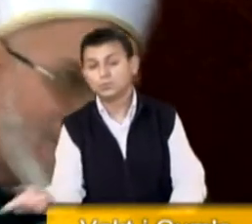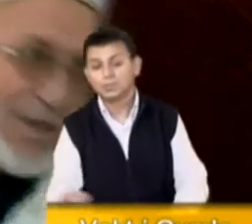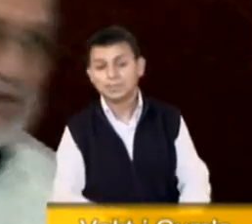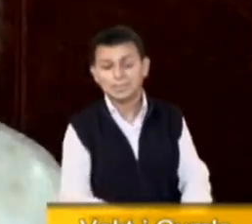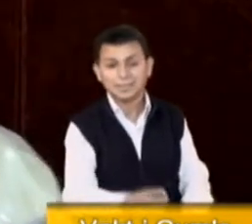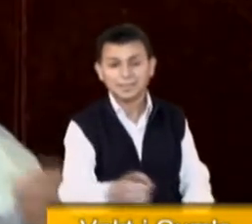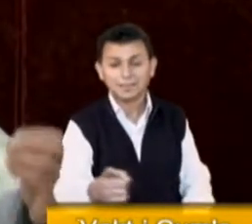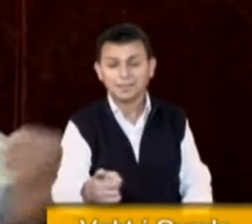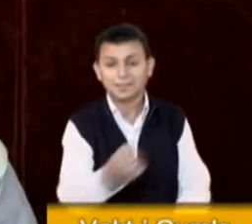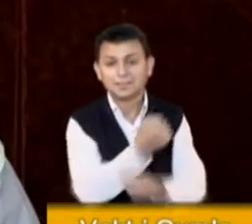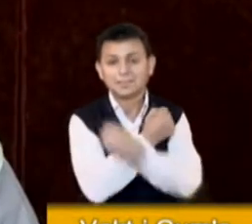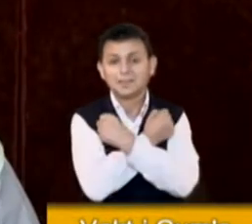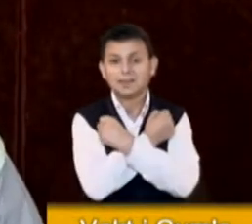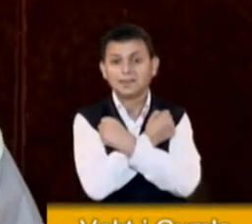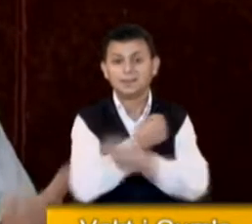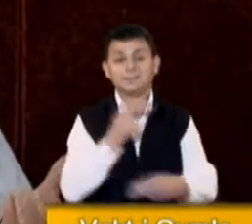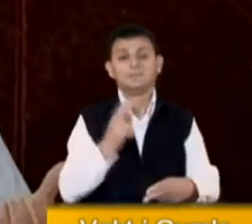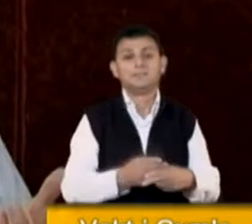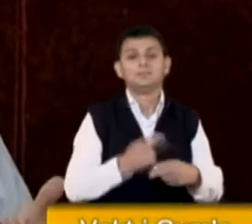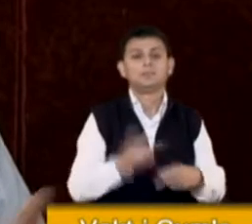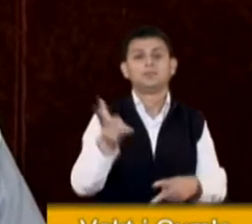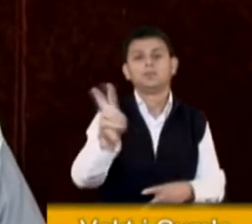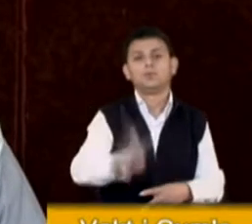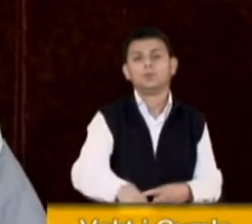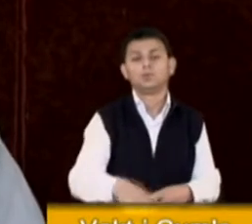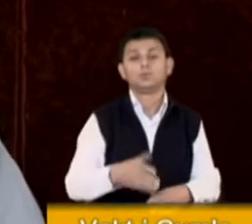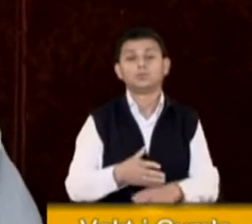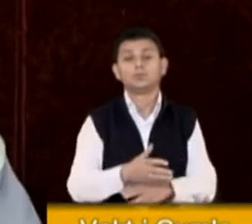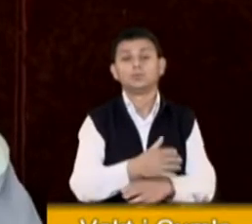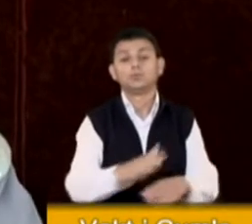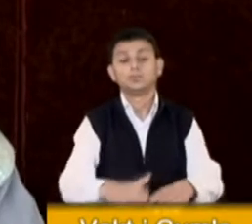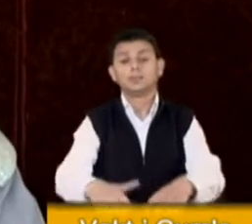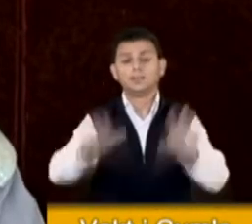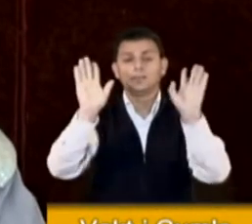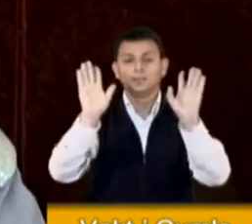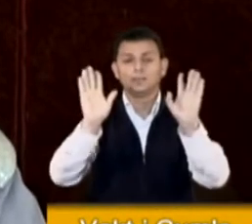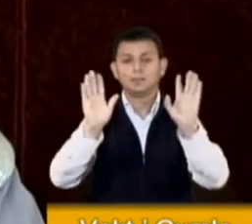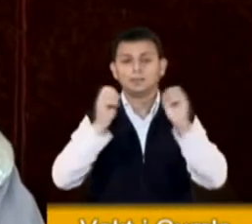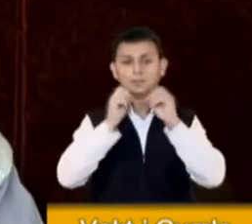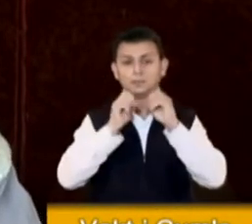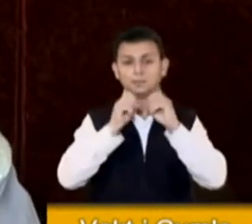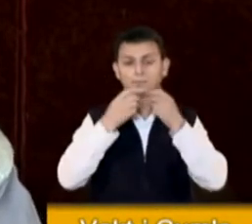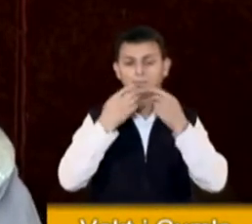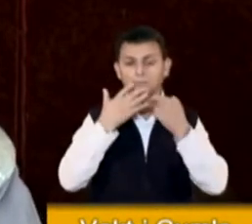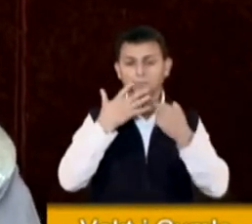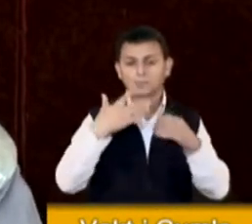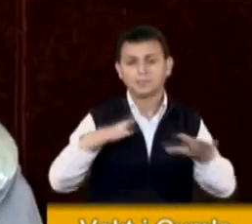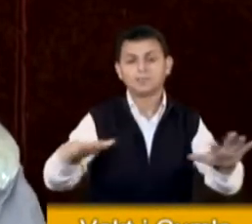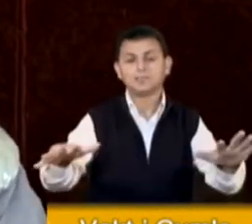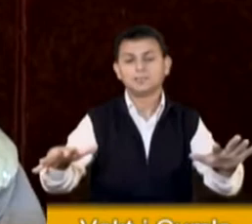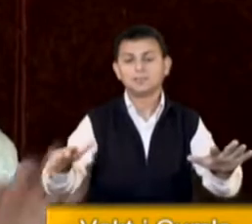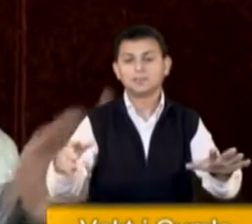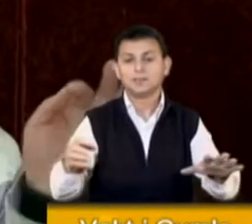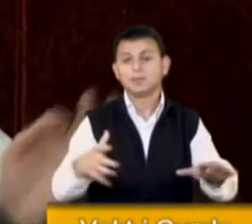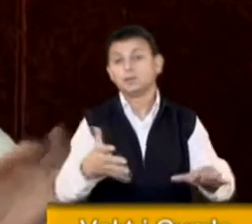boğması hem de yılanın zehri birleşirse daha çabuk öldürür. O zaman denize düşen yılana değil, Allah'a tevekkül